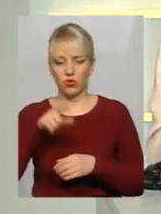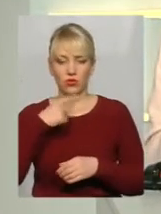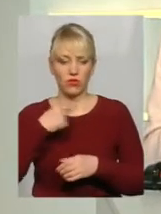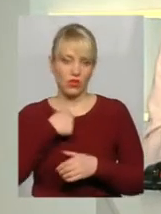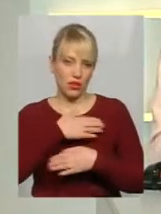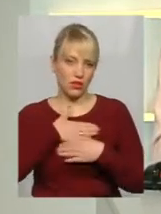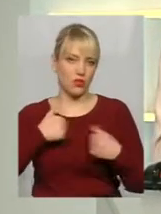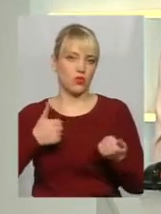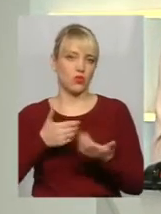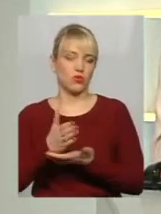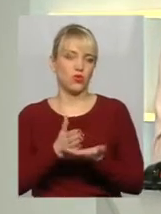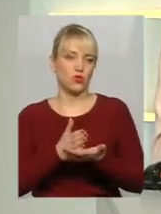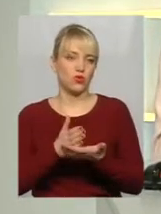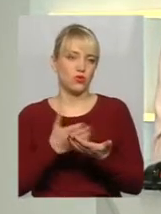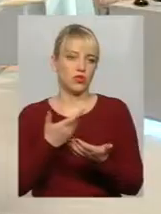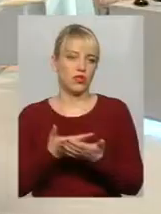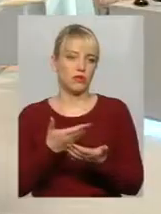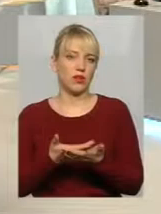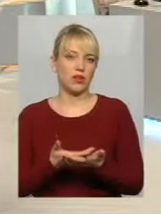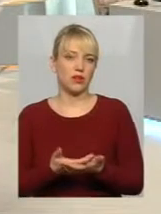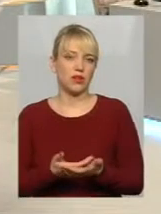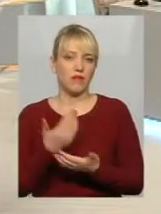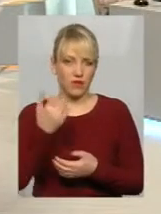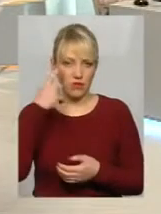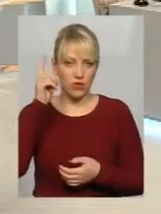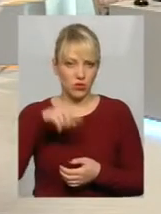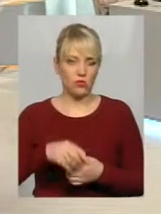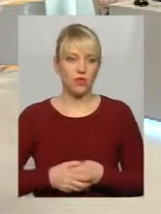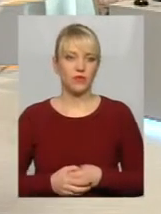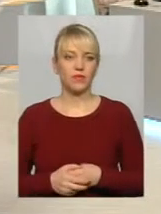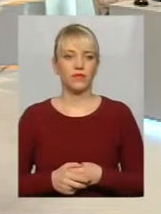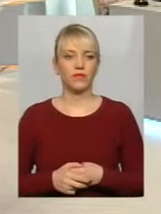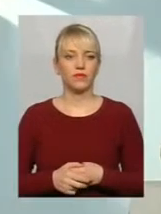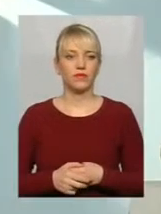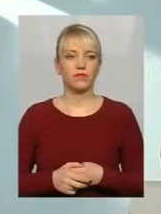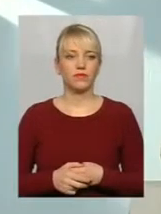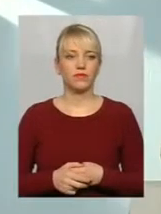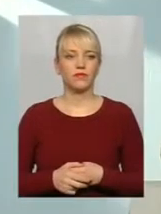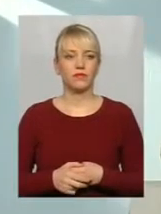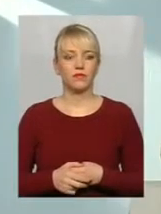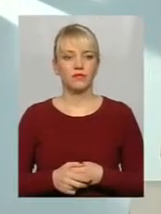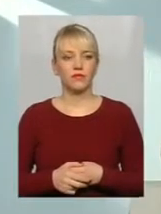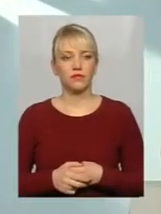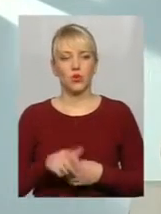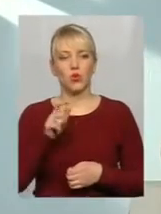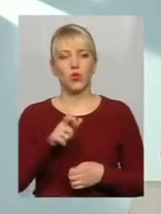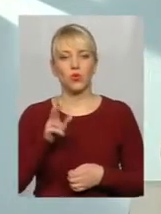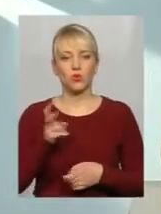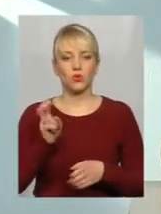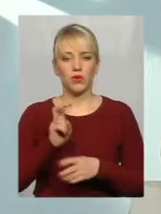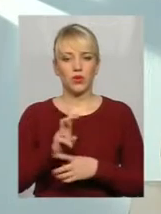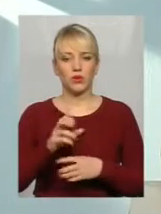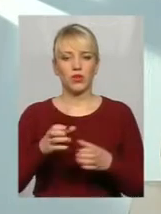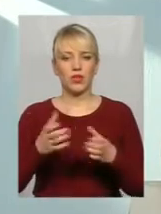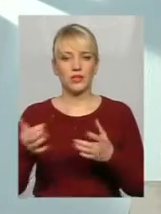просто я не хочу. Вам відомі такі? Ну, скажімо так, в мене такого не було на практиці. Тобто люди, які приходили на збірний пункт,